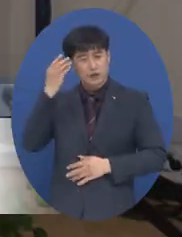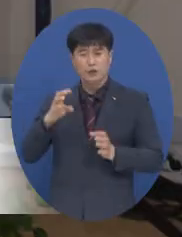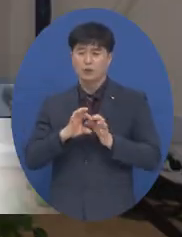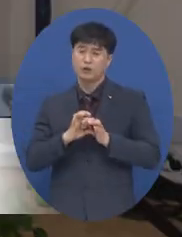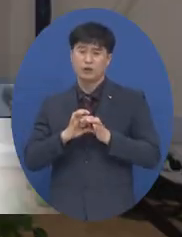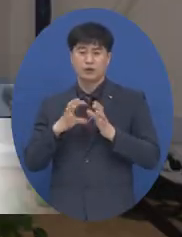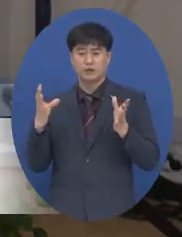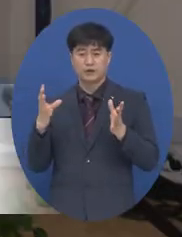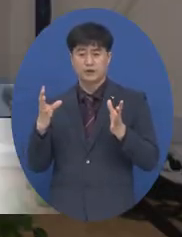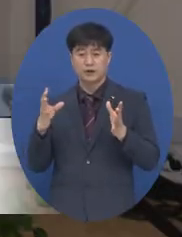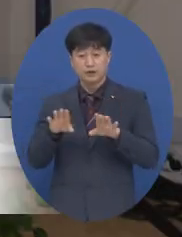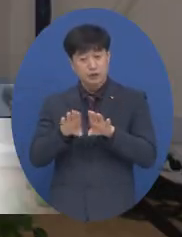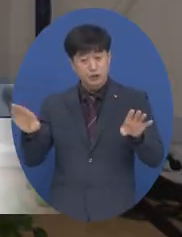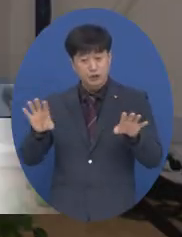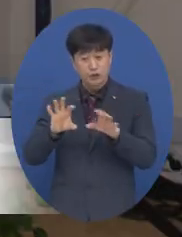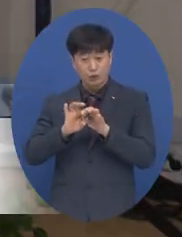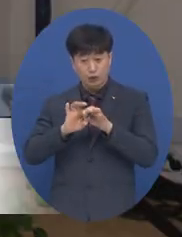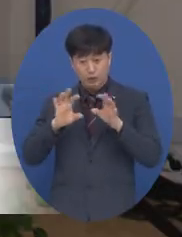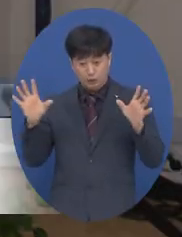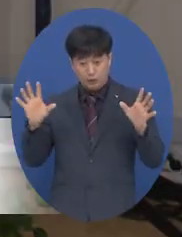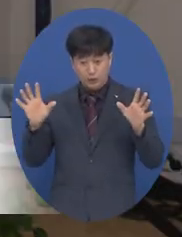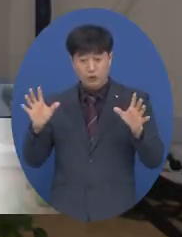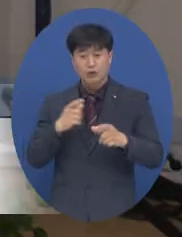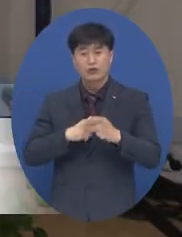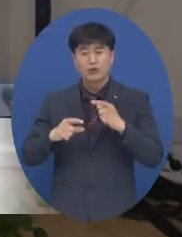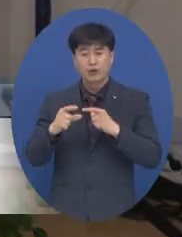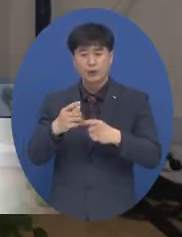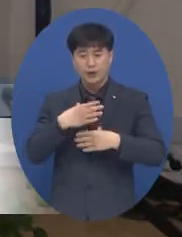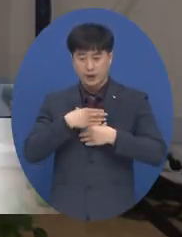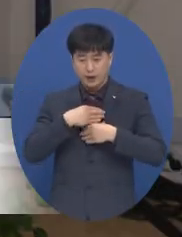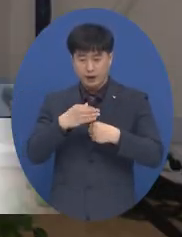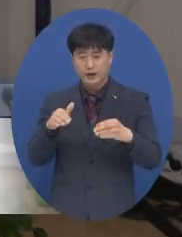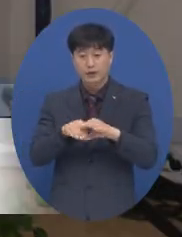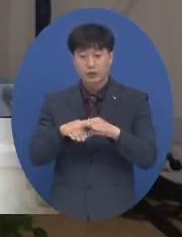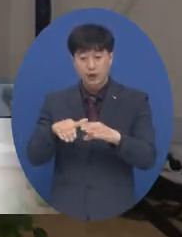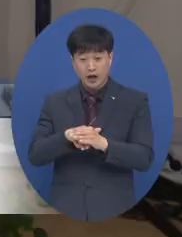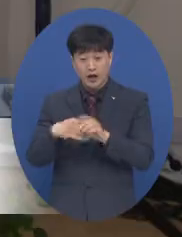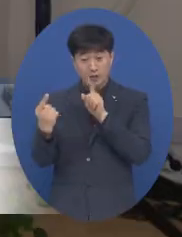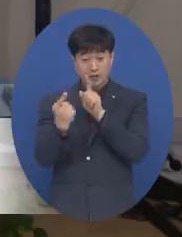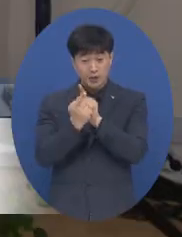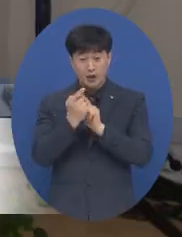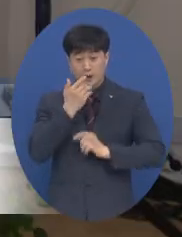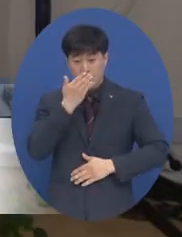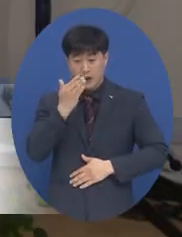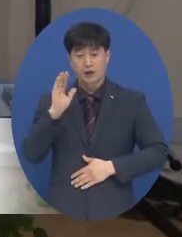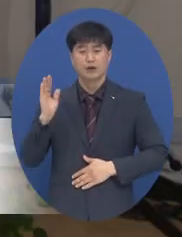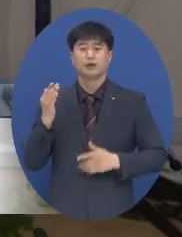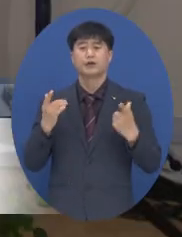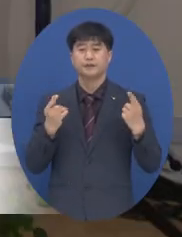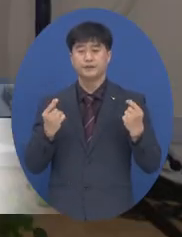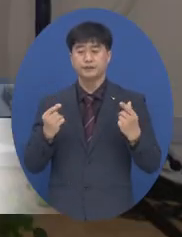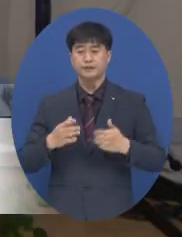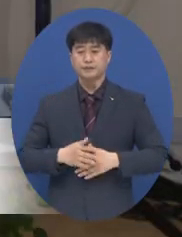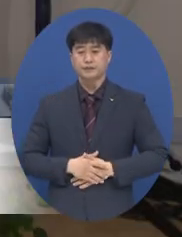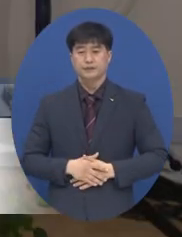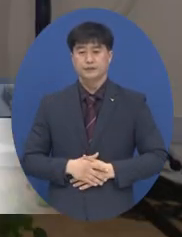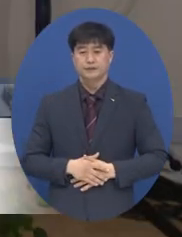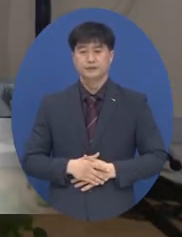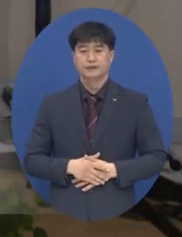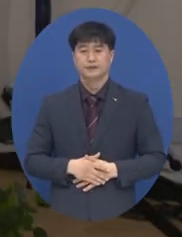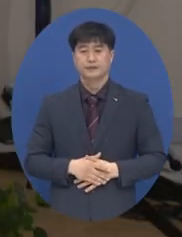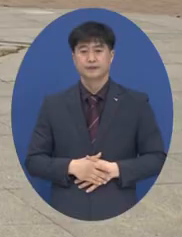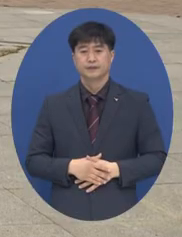지식일 뜻 지식이 있든 어플 뭐 그런 계층 해온 관계없이 좀 더 편안하게 문화는 접할 수 있고